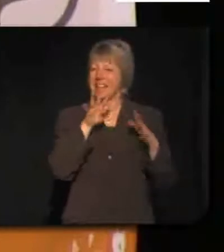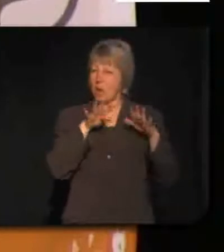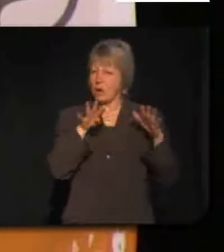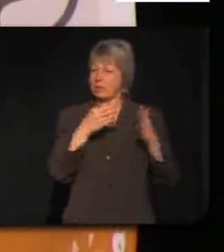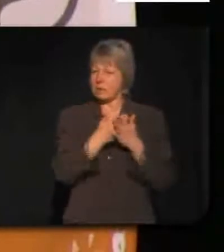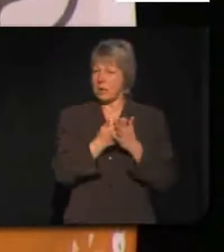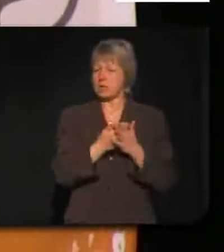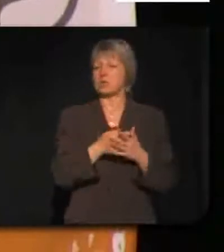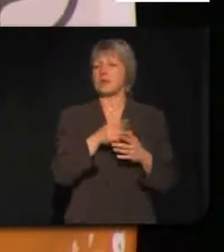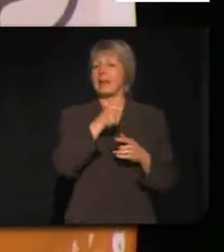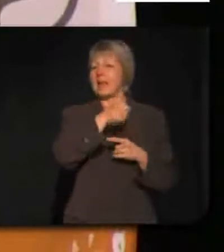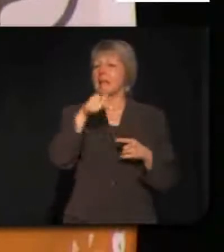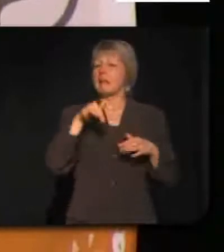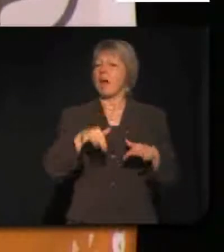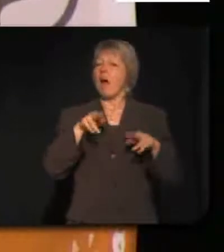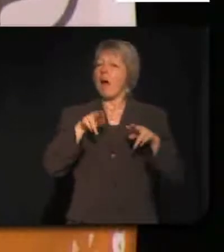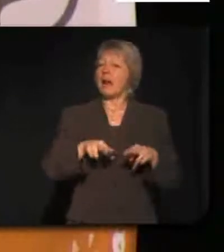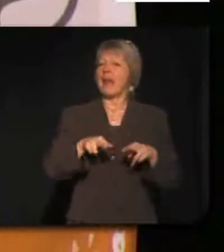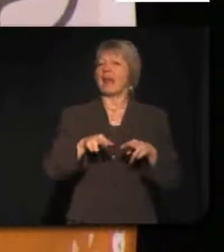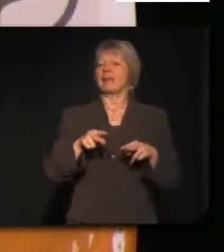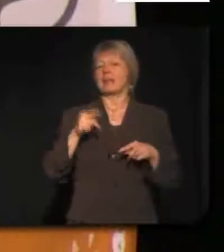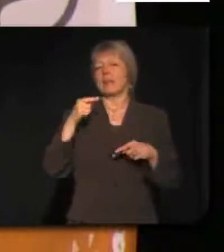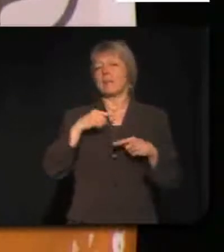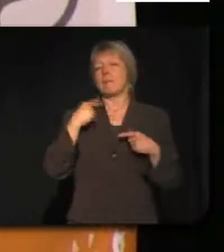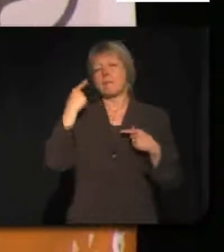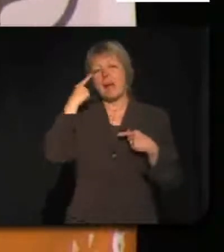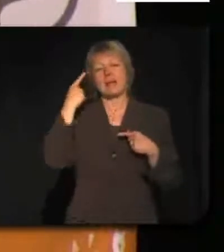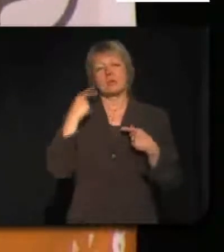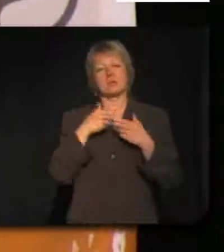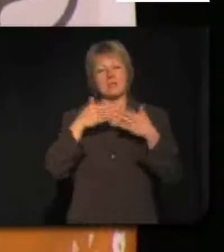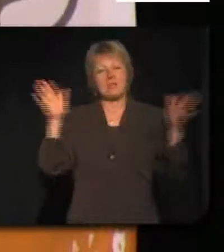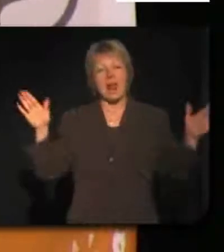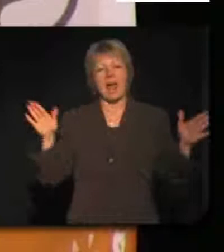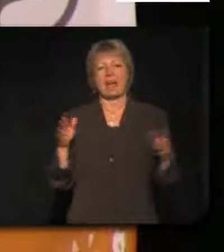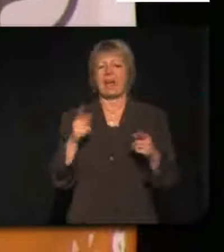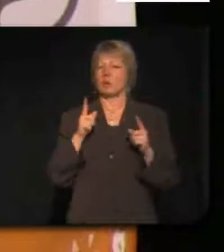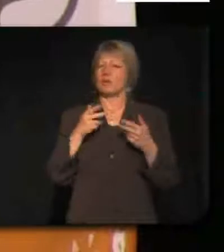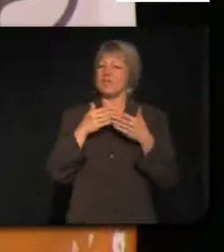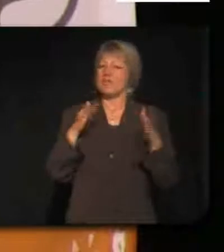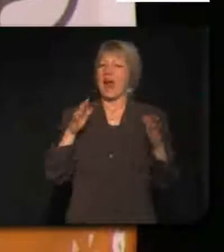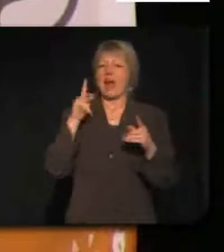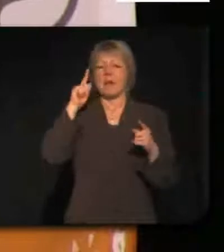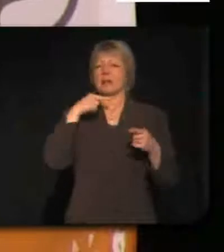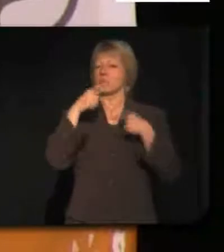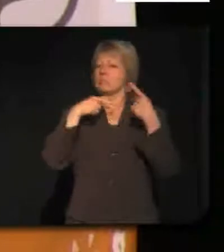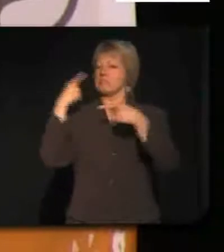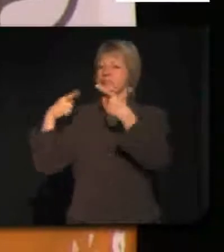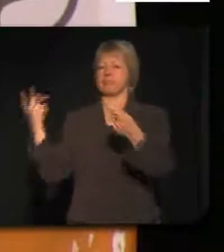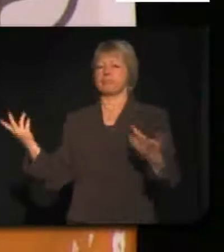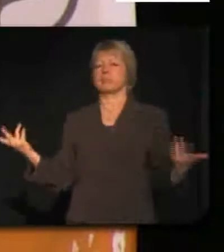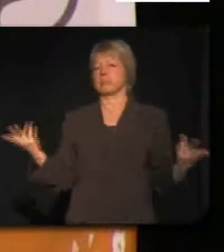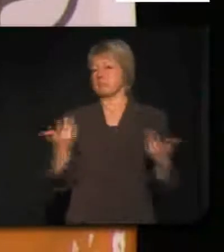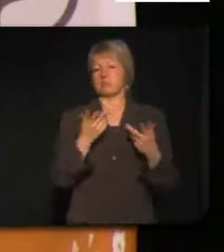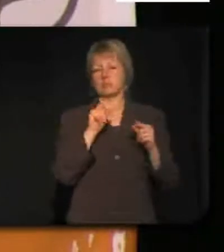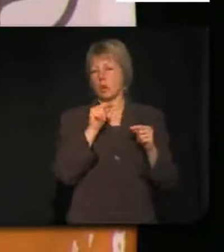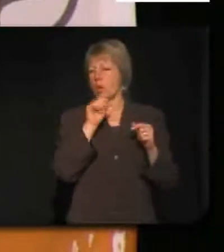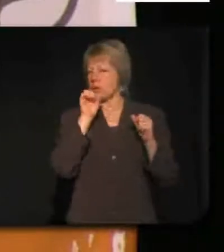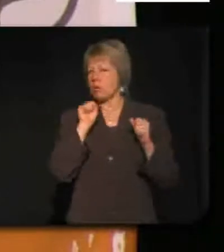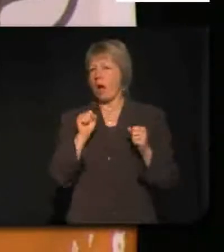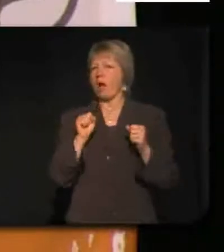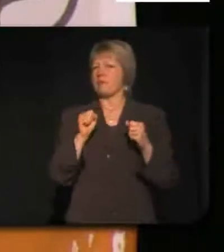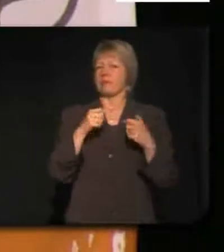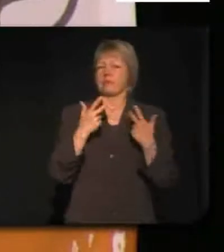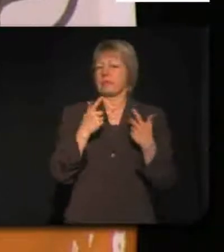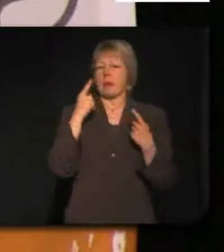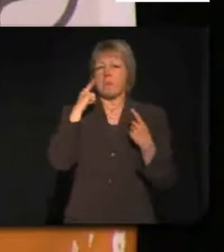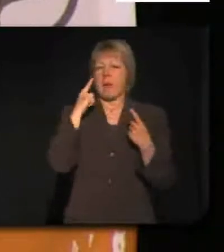Meinungsfreiheit und freie Meinungsäußerung dieses Recht schließt die Freiheit ein Meinungen ungehindert anzuhängen sowie ihrer